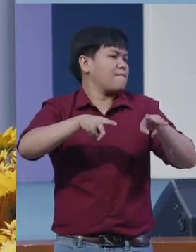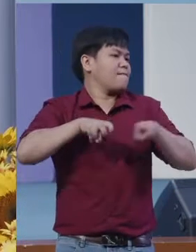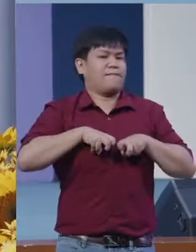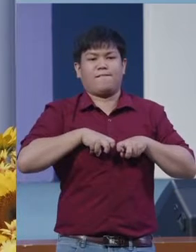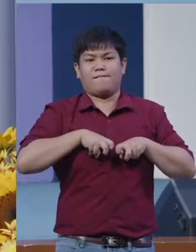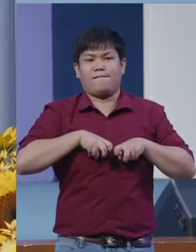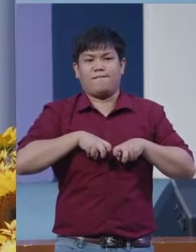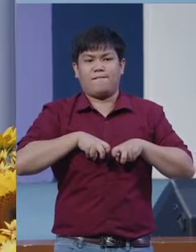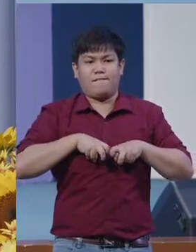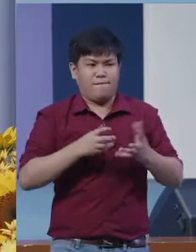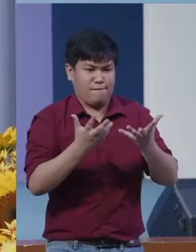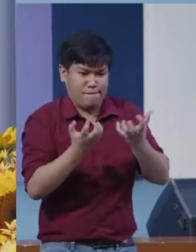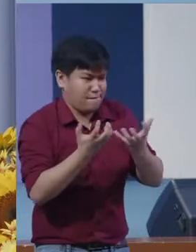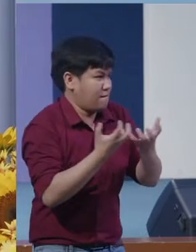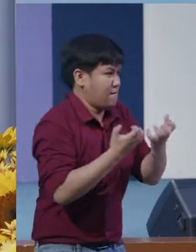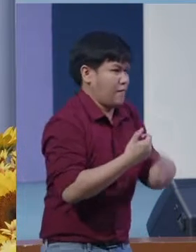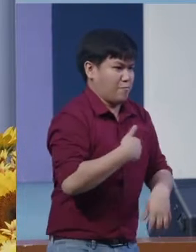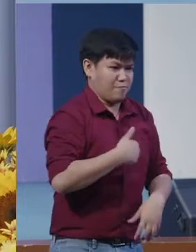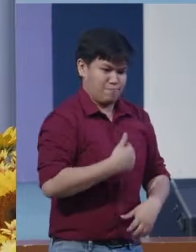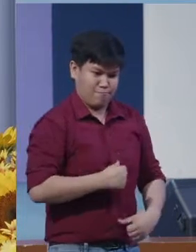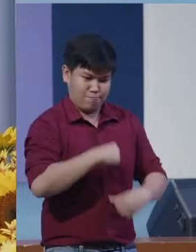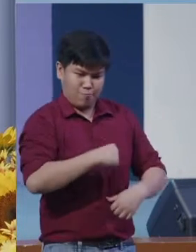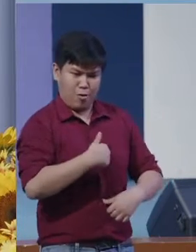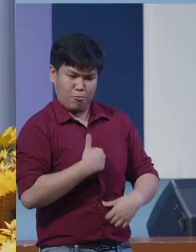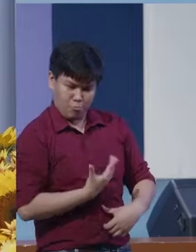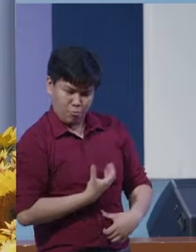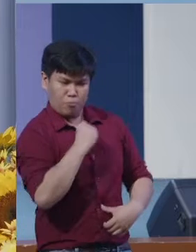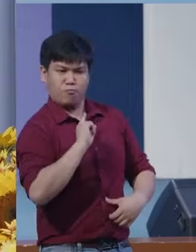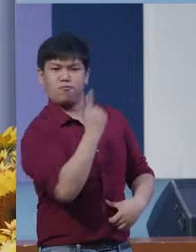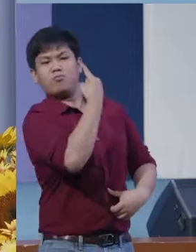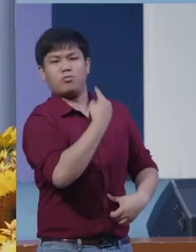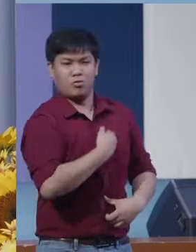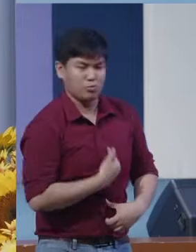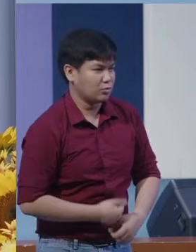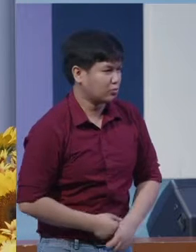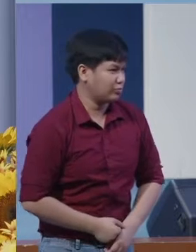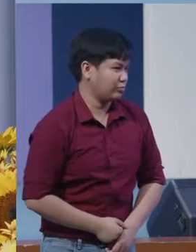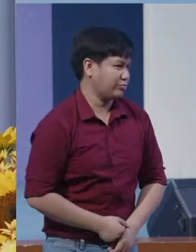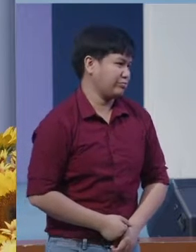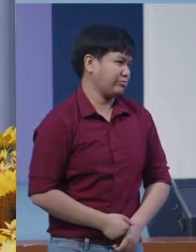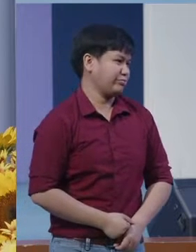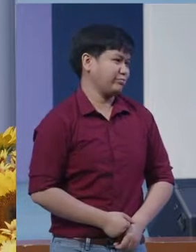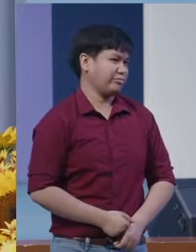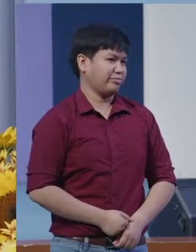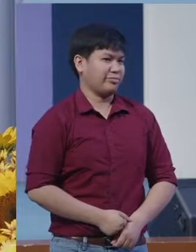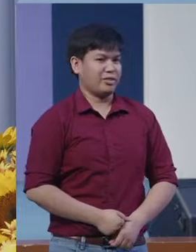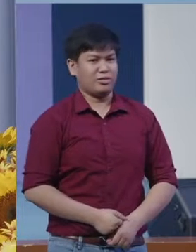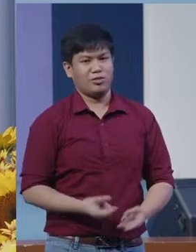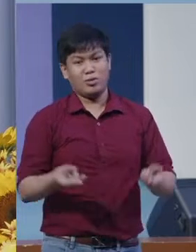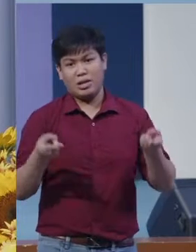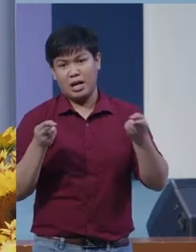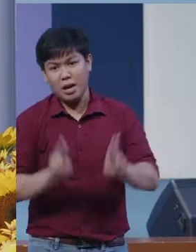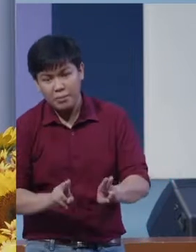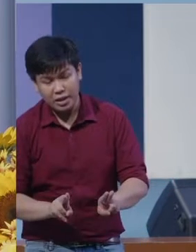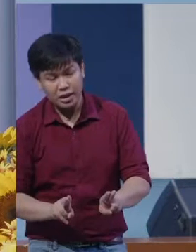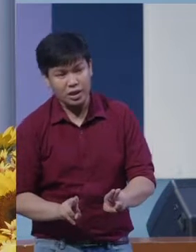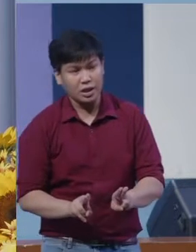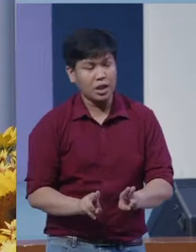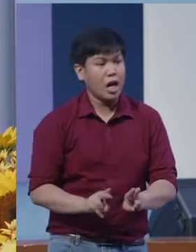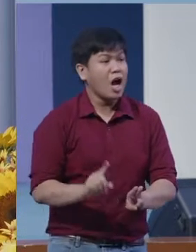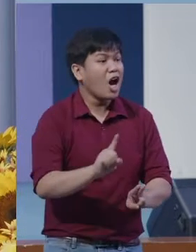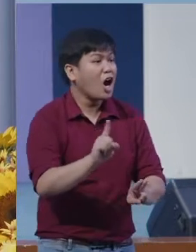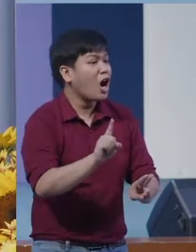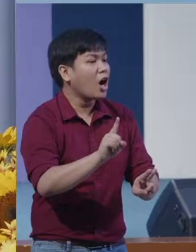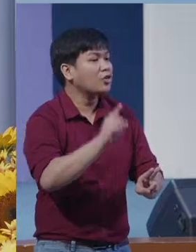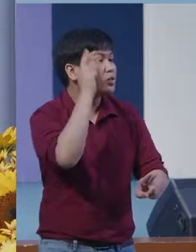at pagiging makasanlibutan. Tingnan niyo po yung chapter 4, verses 1 to 5. What